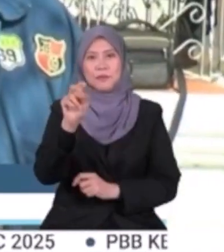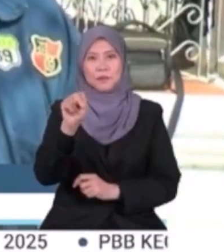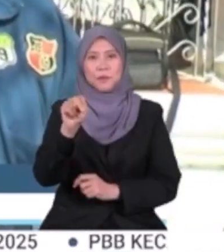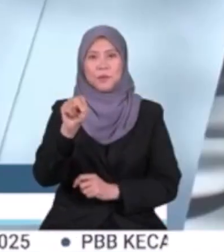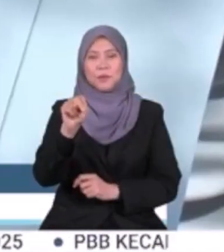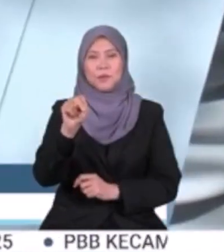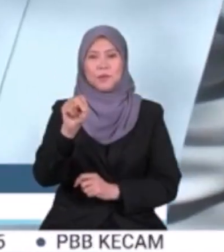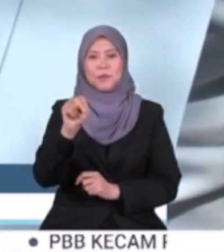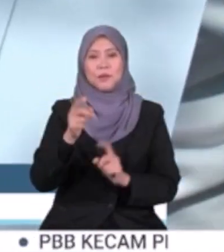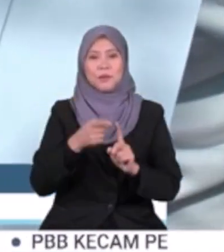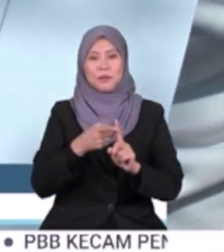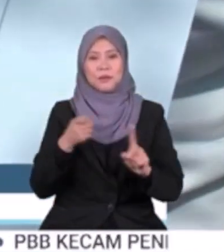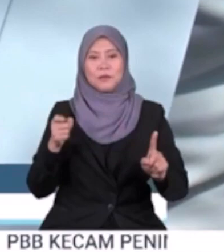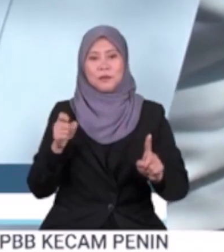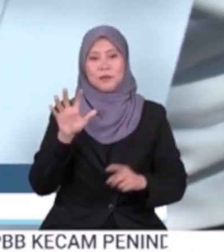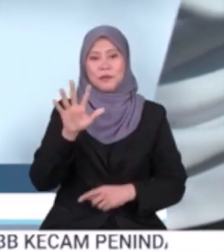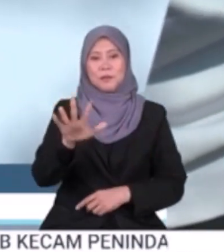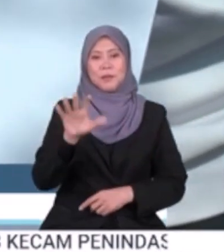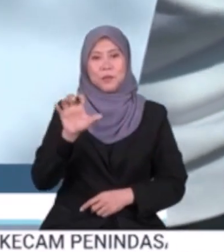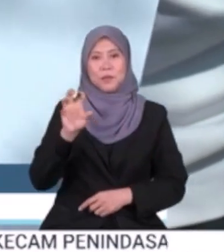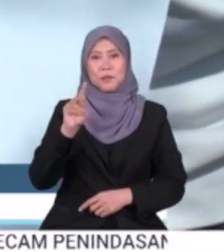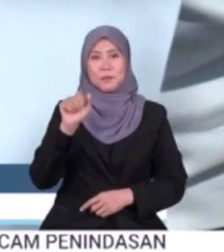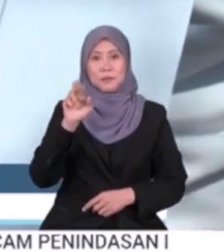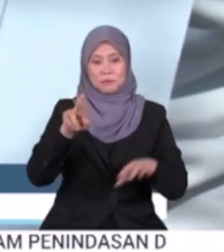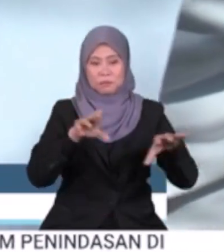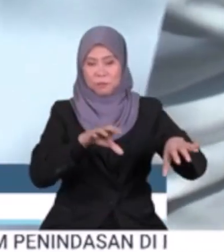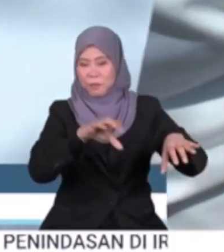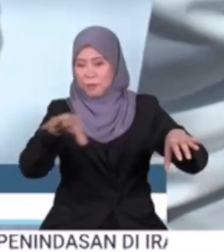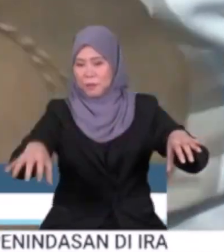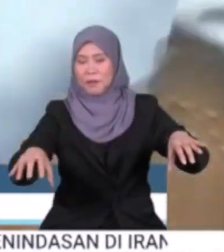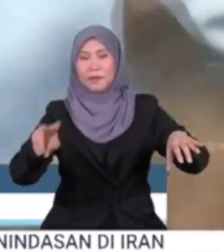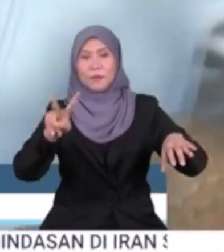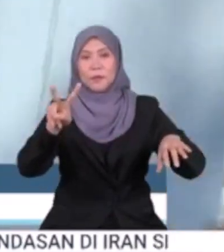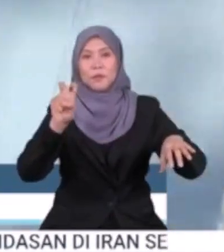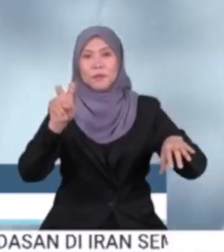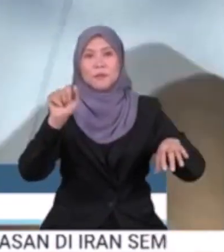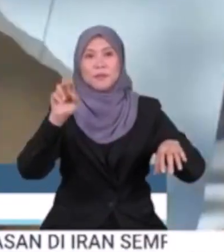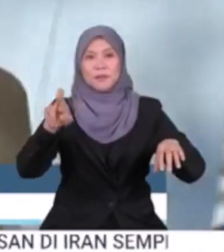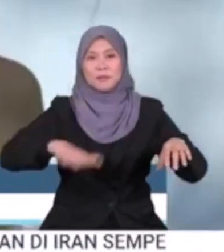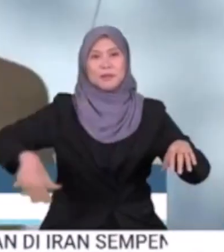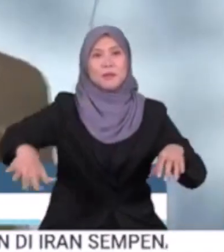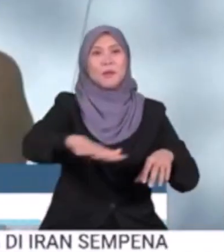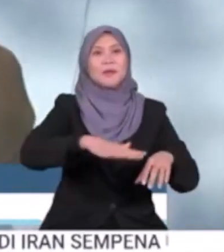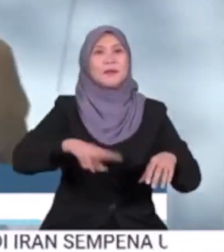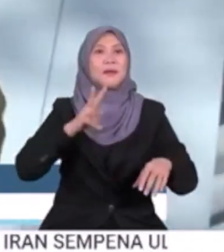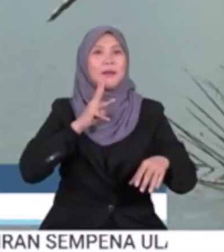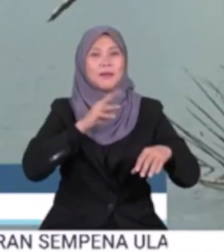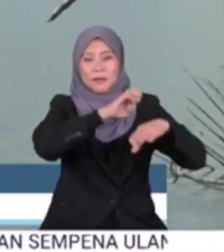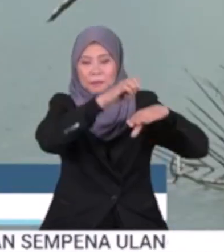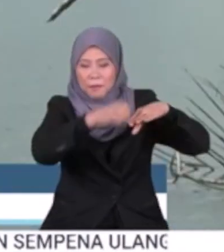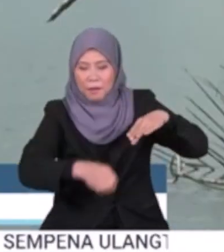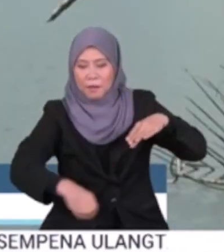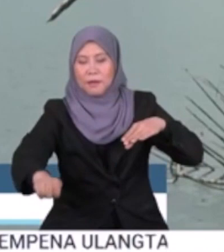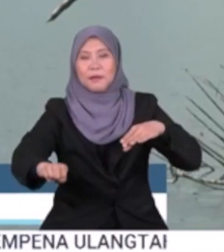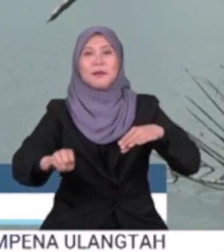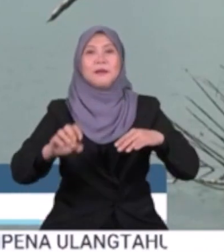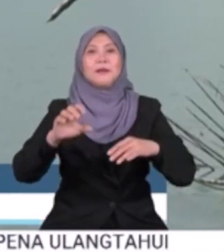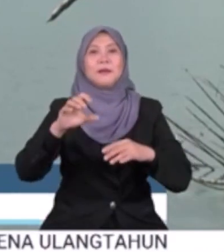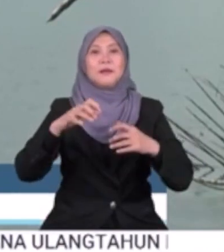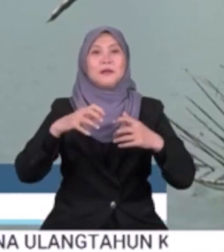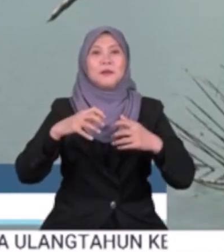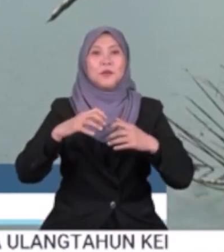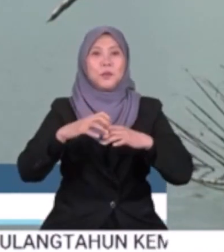penampakan daripada 500 meter kepada 200 meter di sekitar kawasan tadahan duren